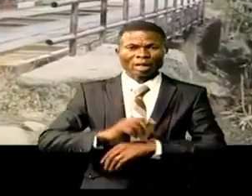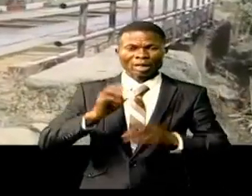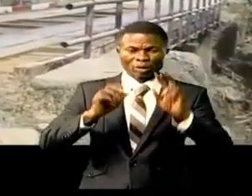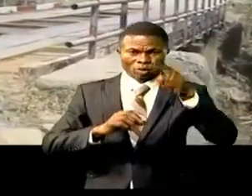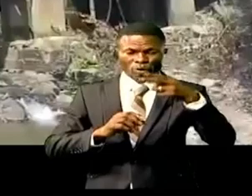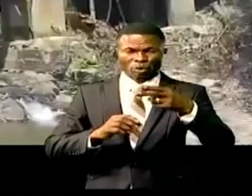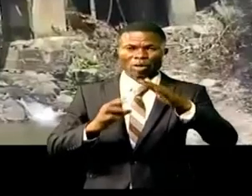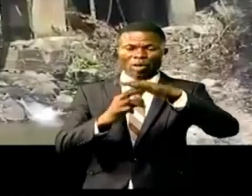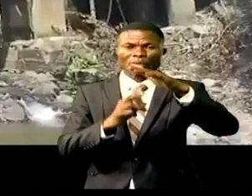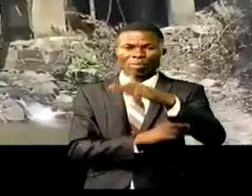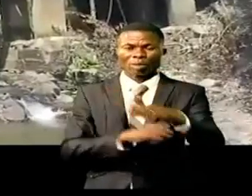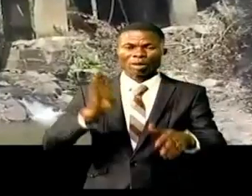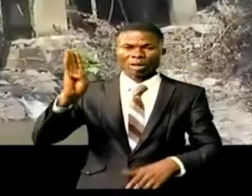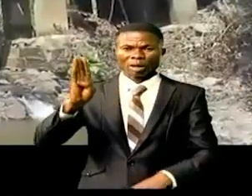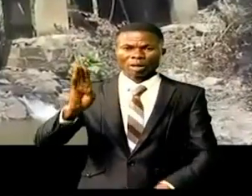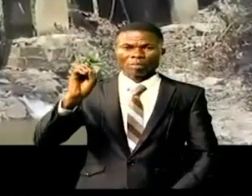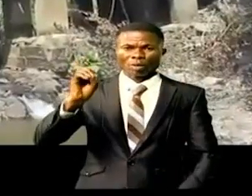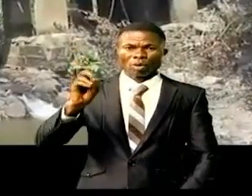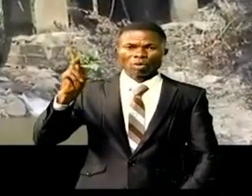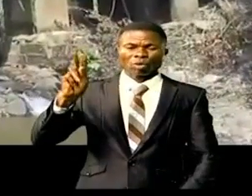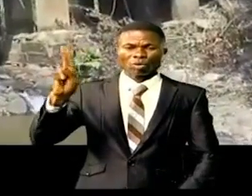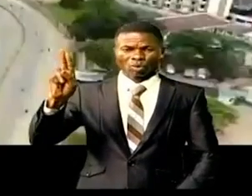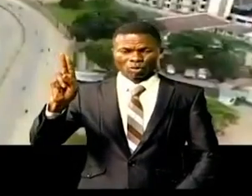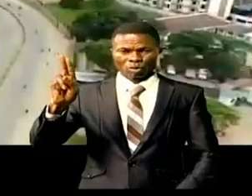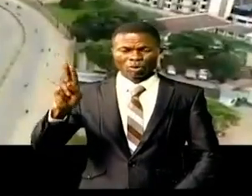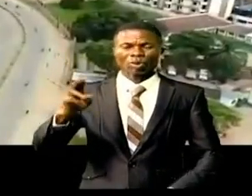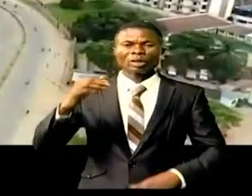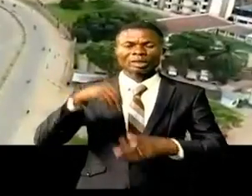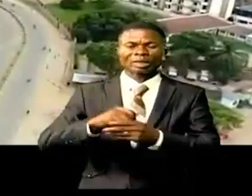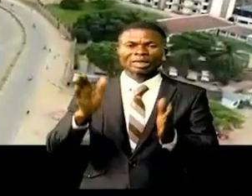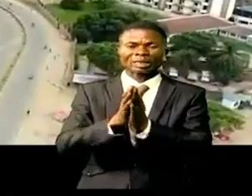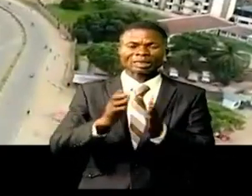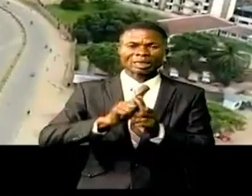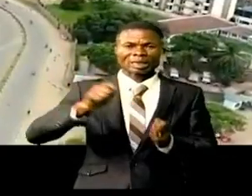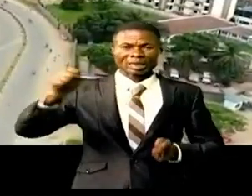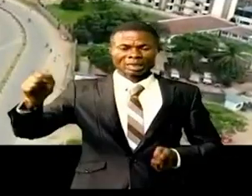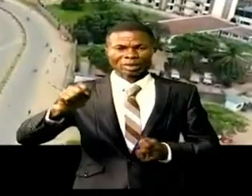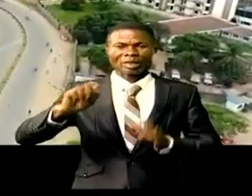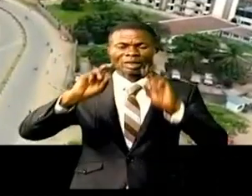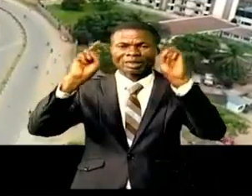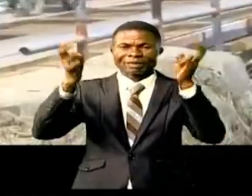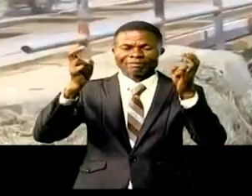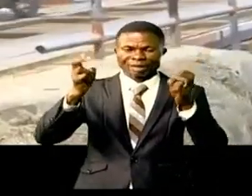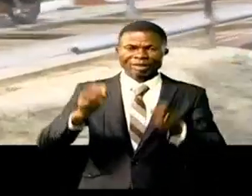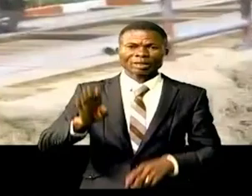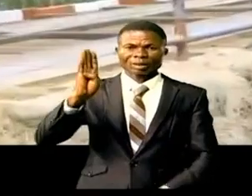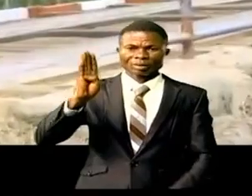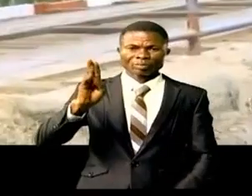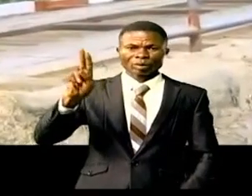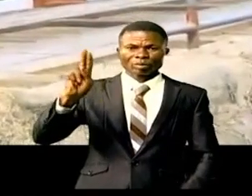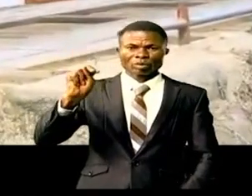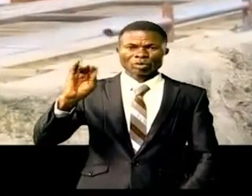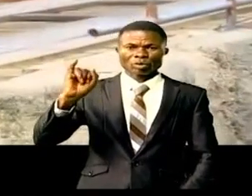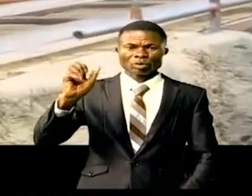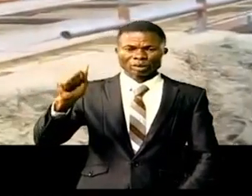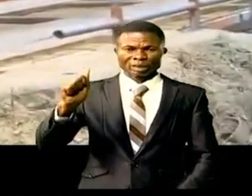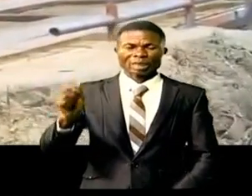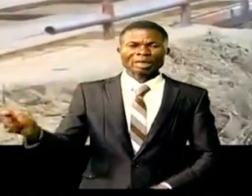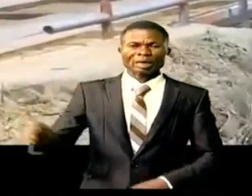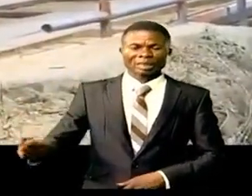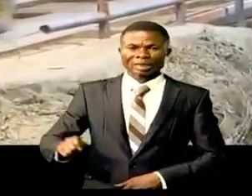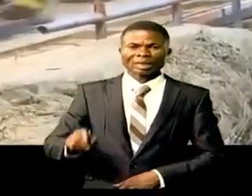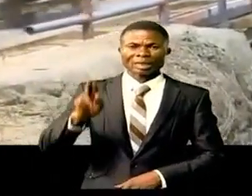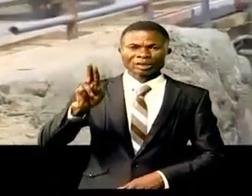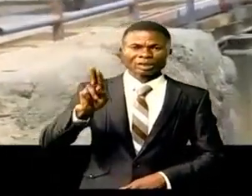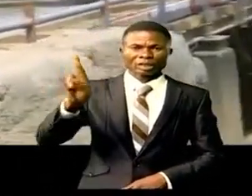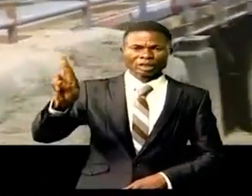ponts Mbogou de capacité de 25 tonnes situé à 10 km du centre-ville de Bounia sur l'axe Bounia-Kassegni dans les territoires du Rumu à